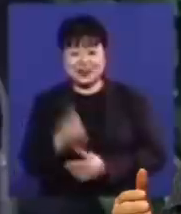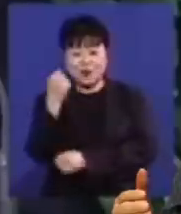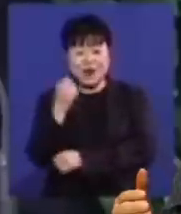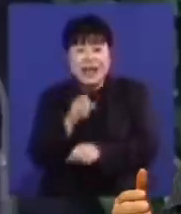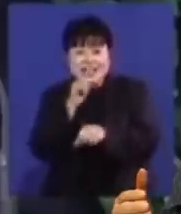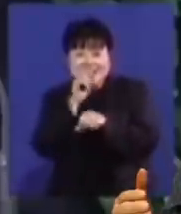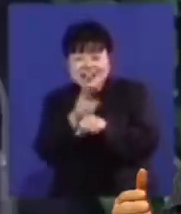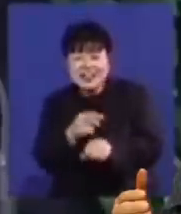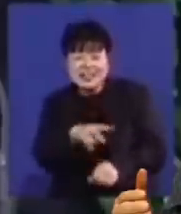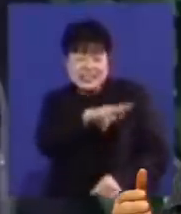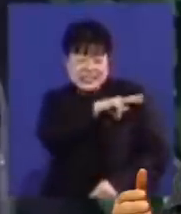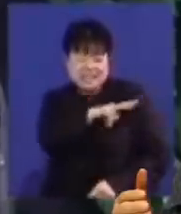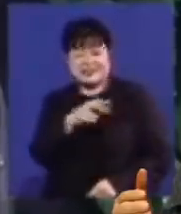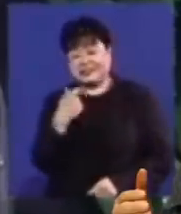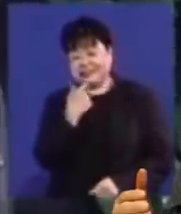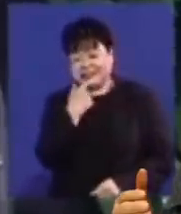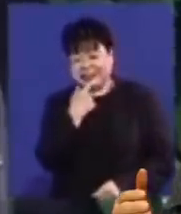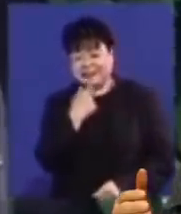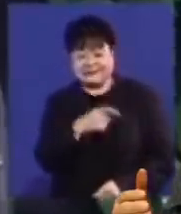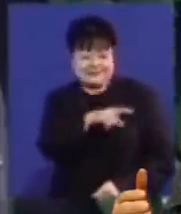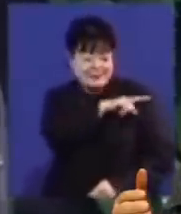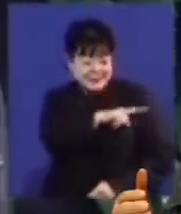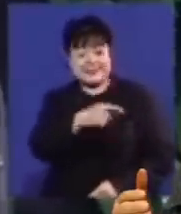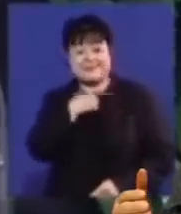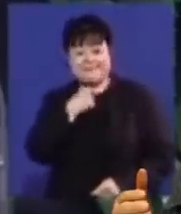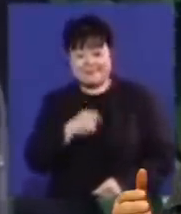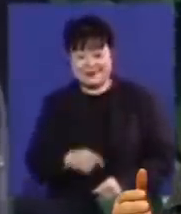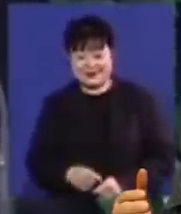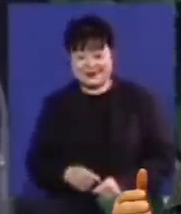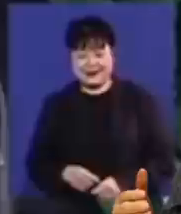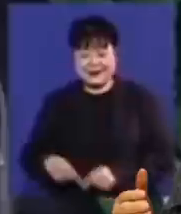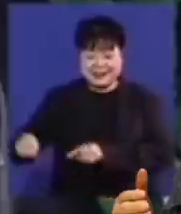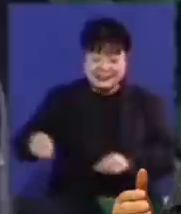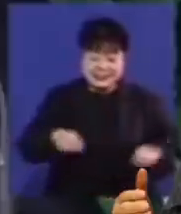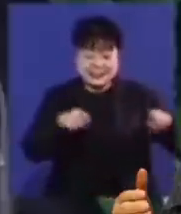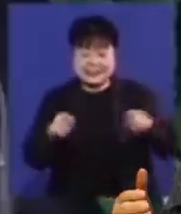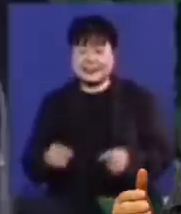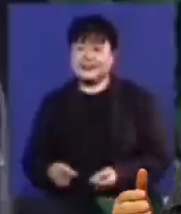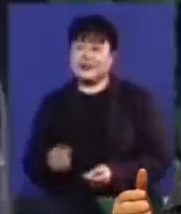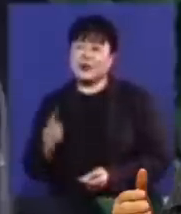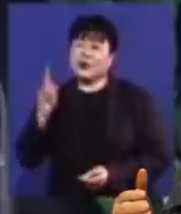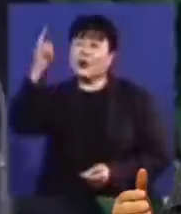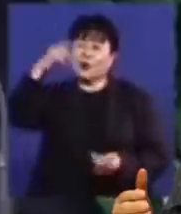성격이 2등 하라면 싫으니까 스키를 타더라도 최상급에 가야지